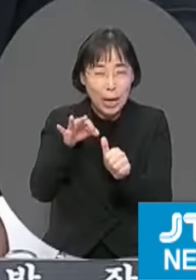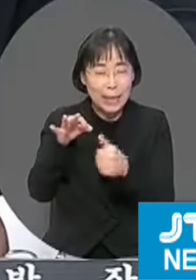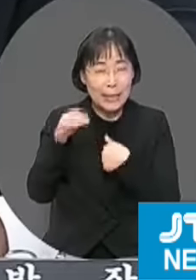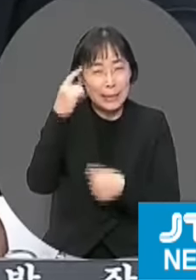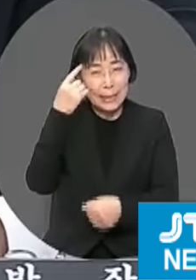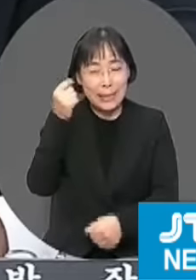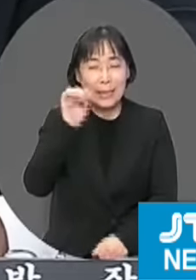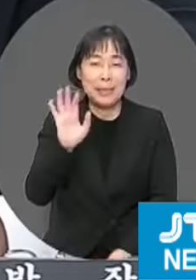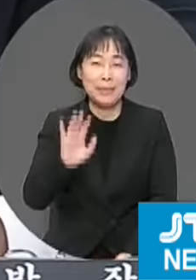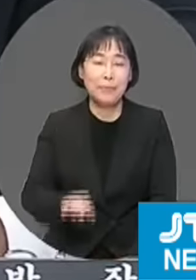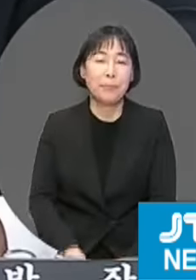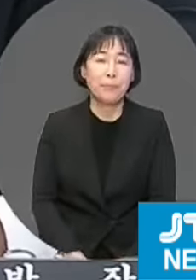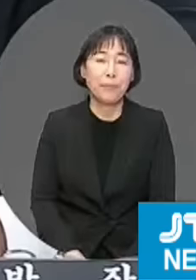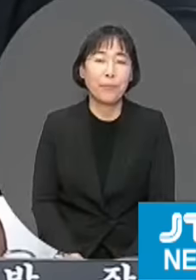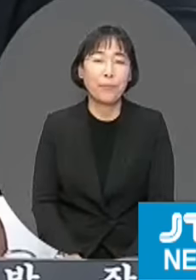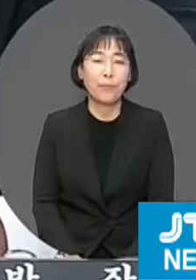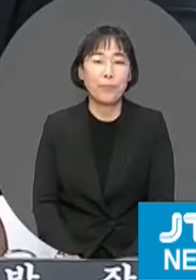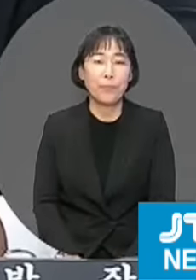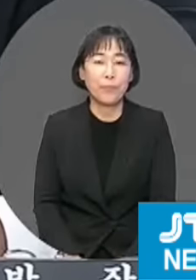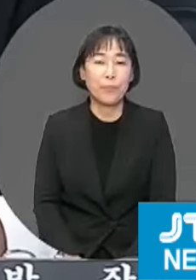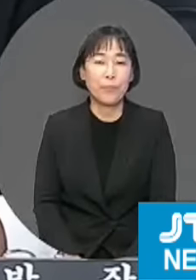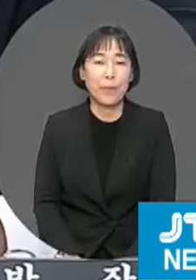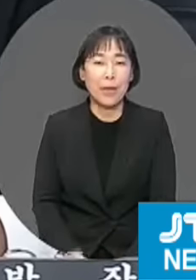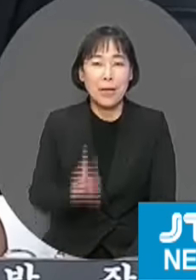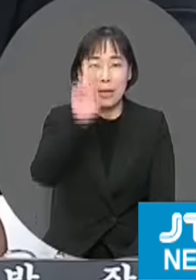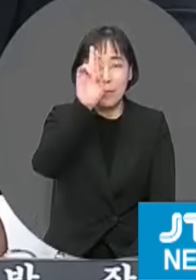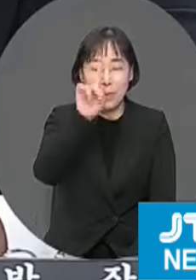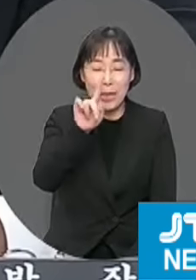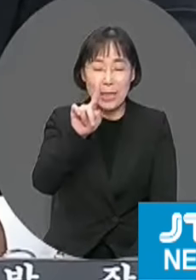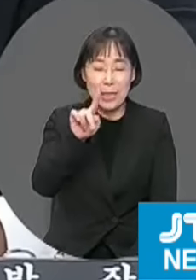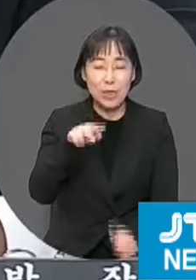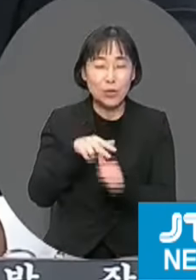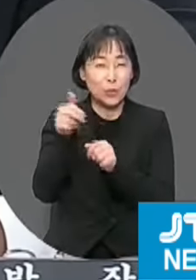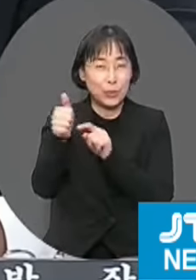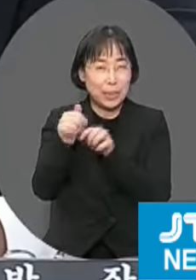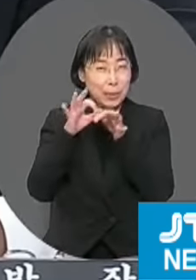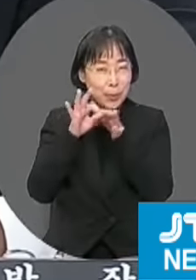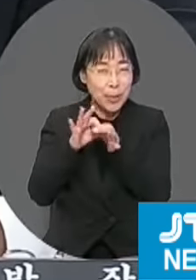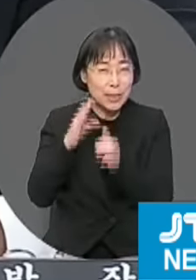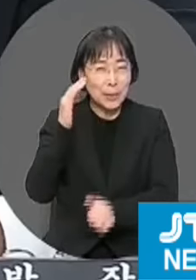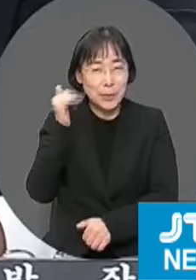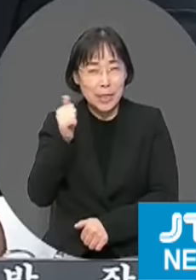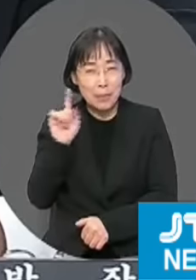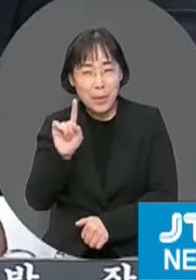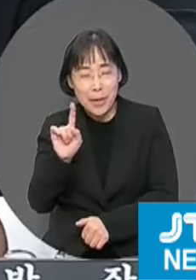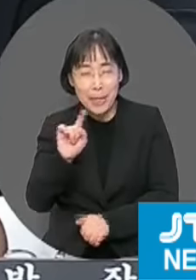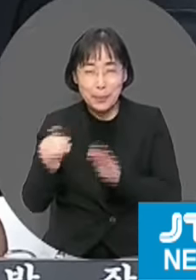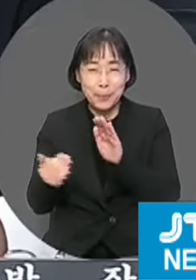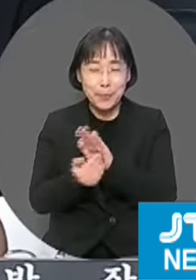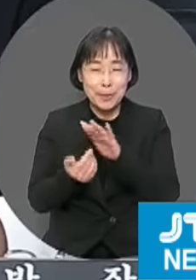보답이라기보다는 박장군 후보자를 통해서 대통령이 실현하고 싶은 것이 있었을 것이다. 저는 그것을 보지 않으셨을까라는 생각을